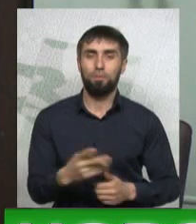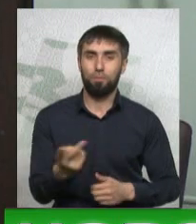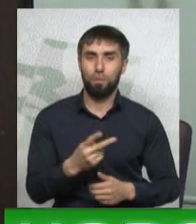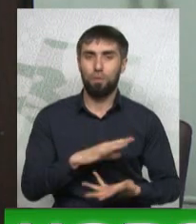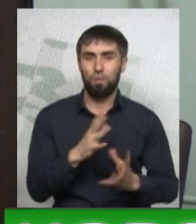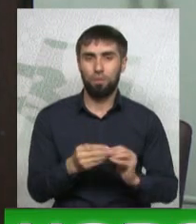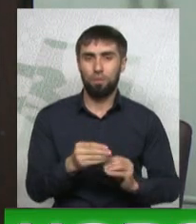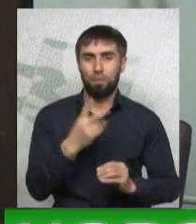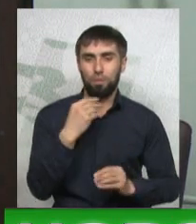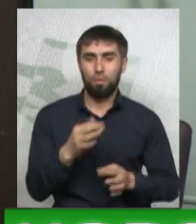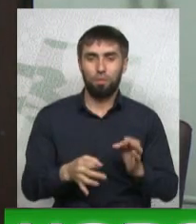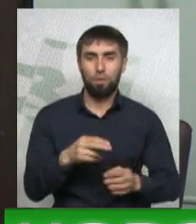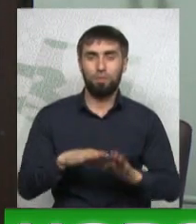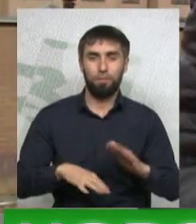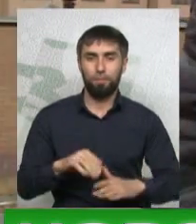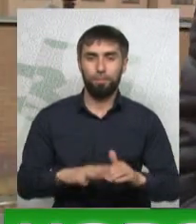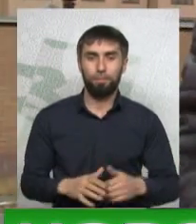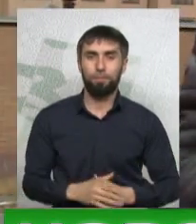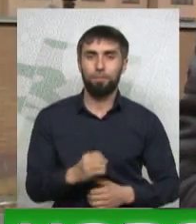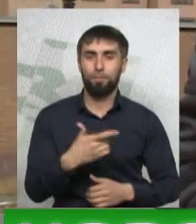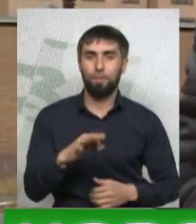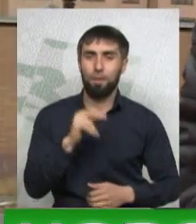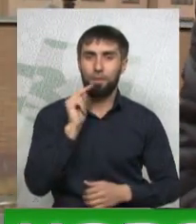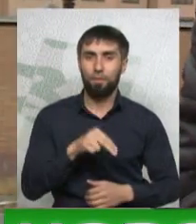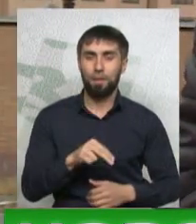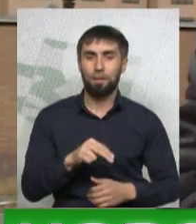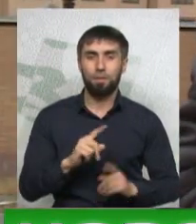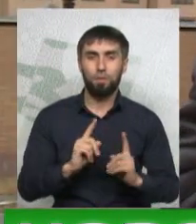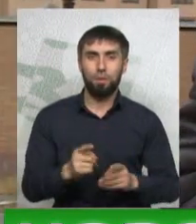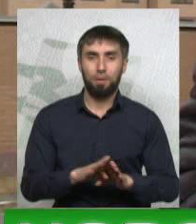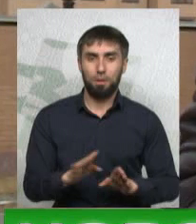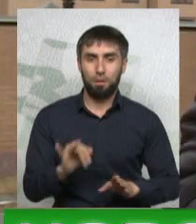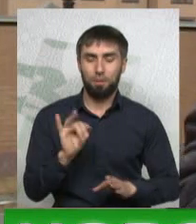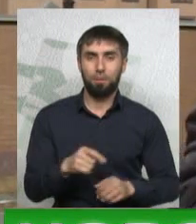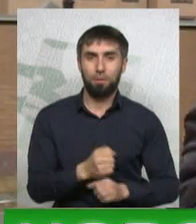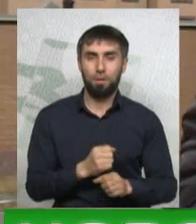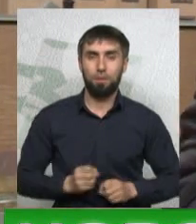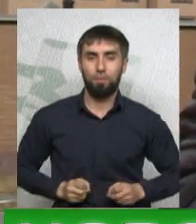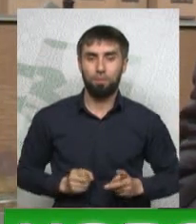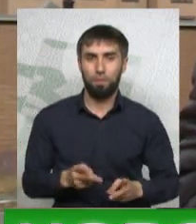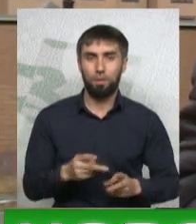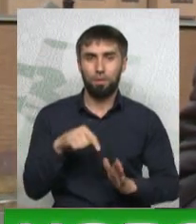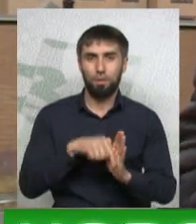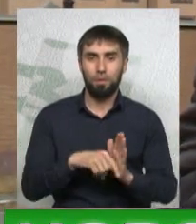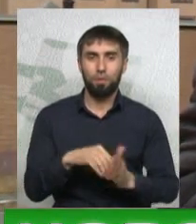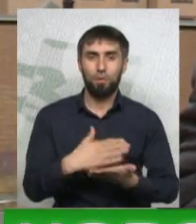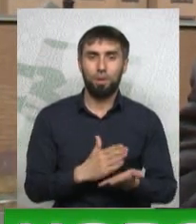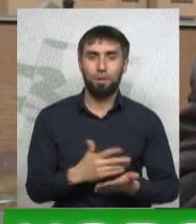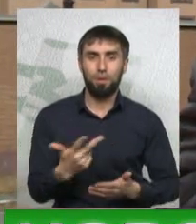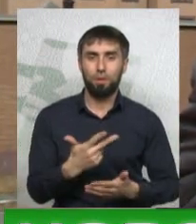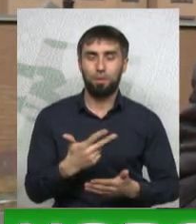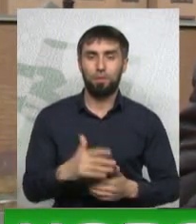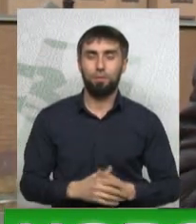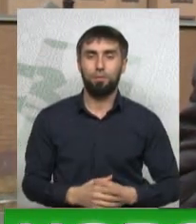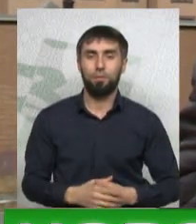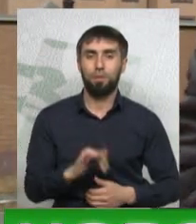общем, обычная судебная практика. В его обвинительном заключении так и значится: совершил преступление, предусмотренное частью 3 пункта Г